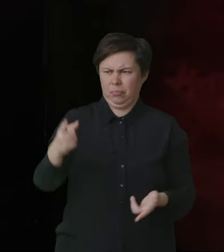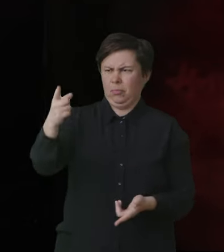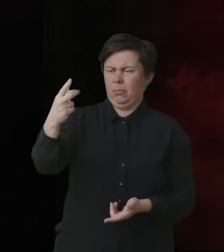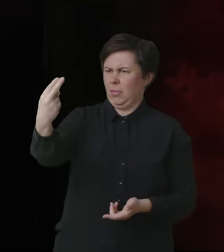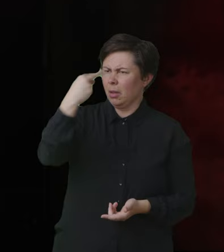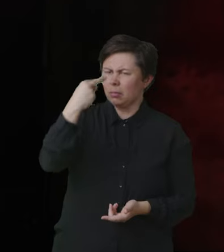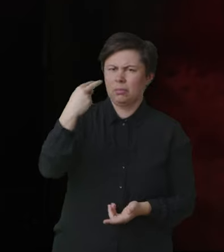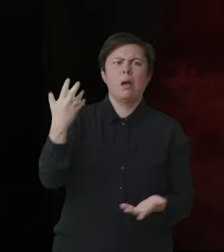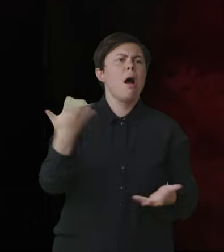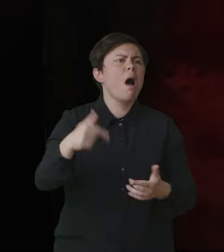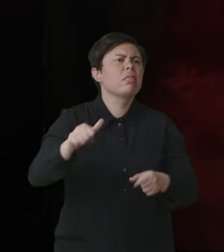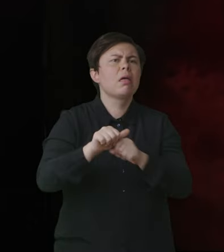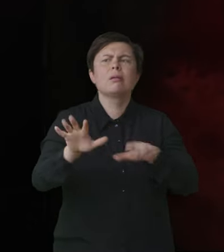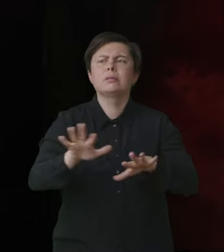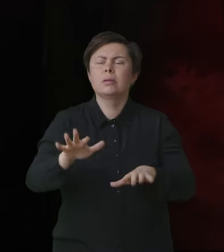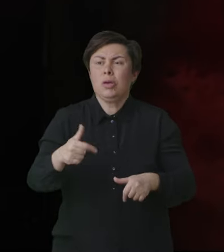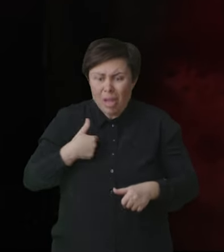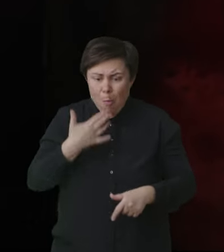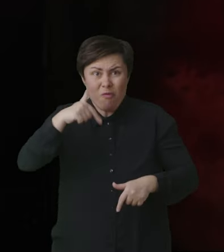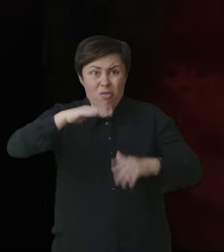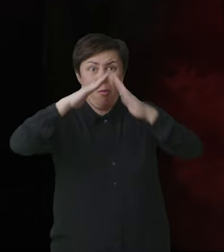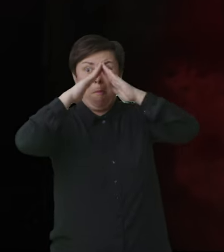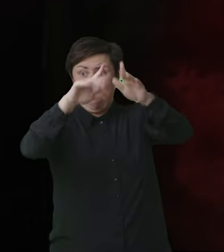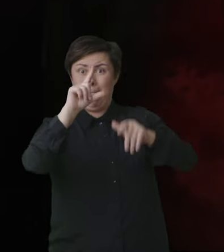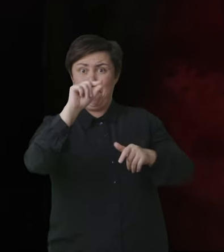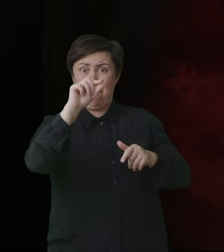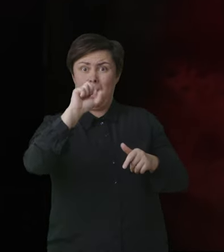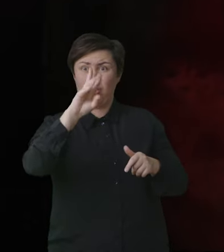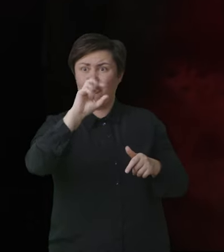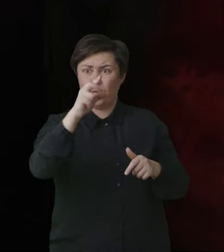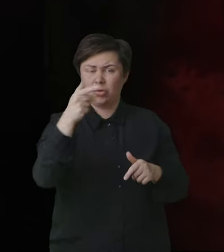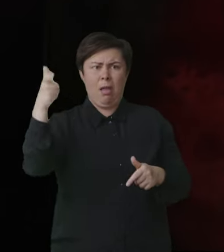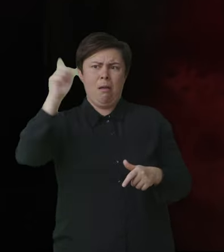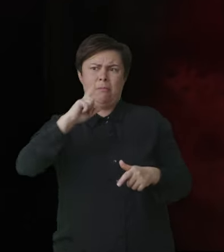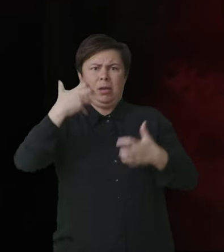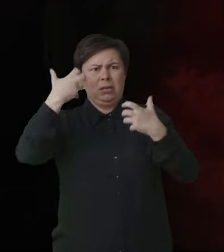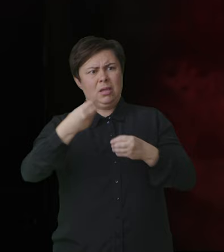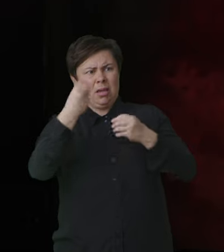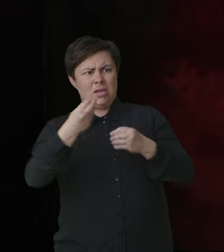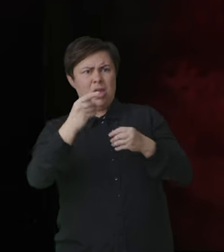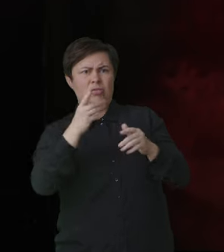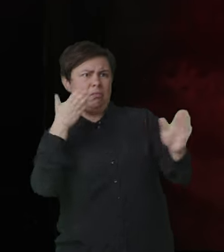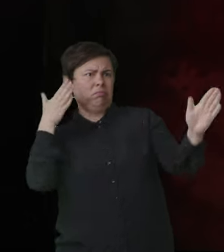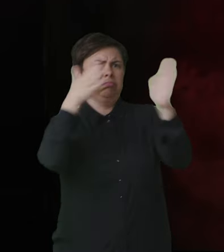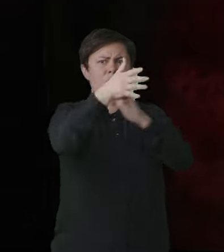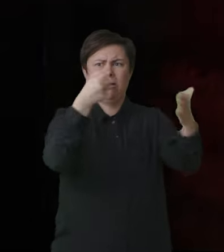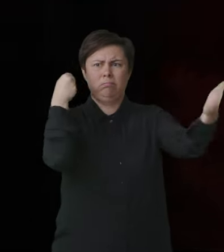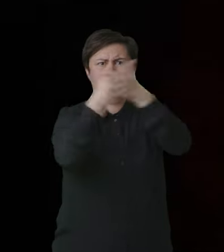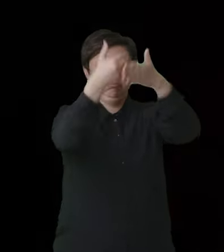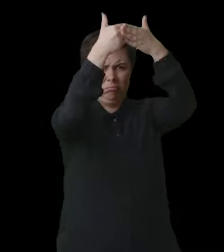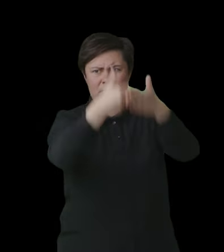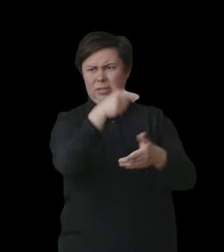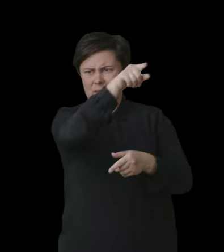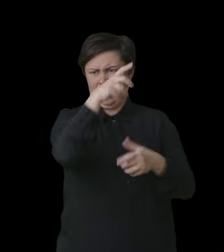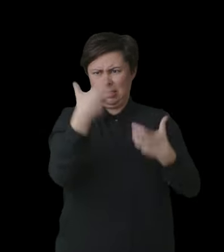tak się na mnie patrzy, mówi, a gdzie my jesteśmy? Mówię, w parowozowni. No, a on jeszcze chciał otworzyć przepustnicę, chyba do dyspozytora by tylko